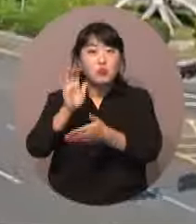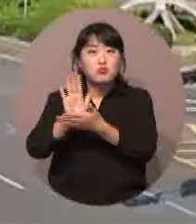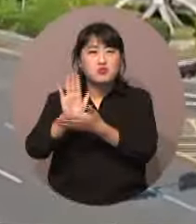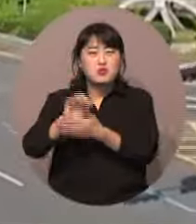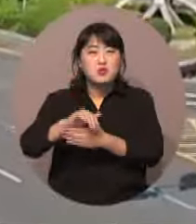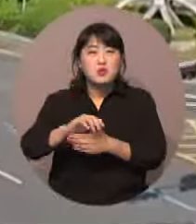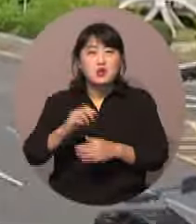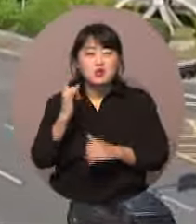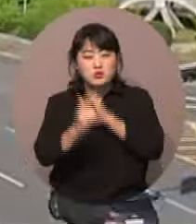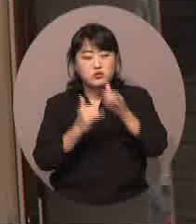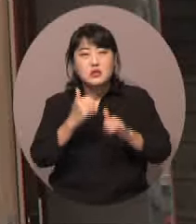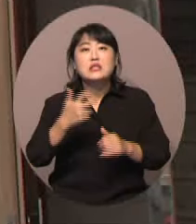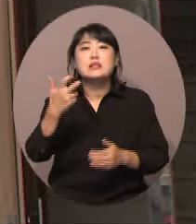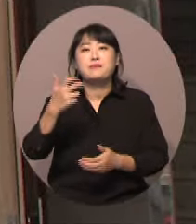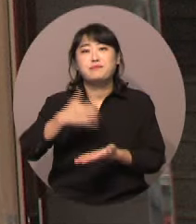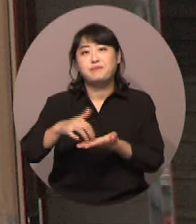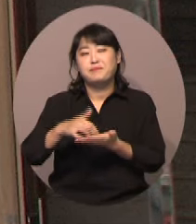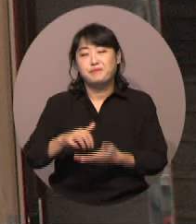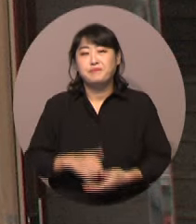건 접수됐습니다.